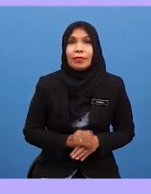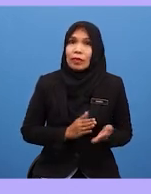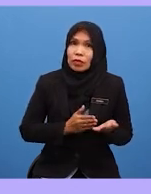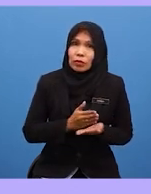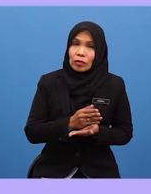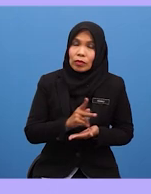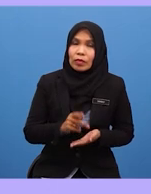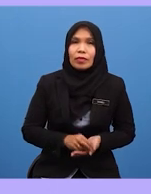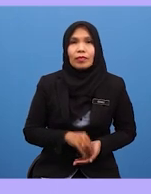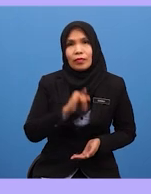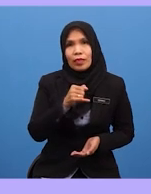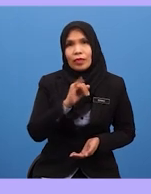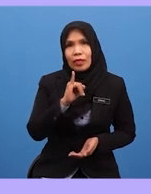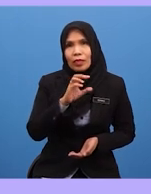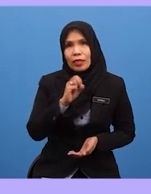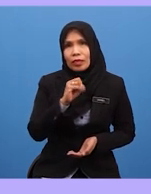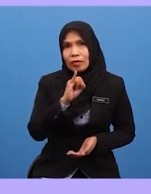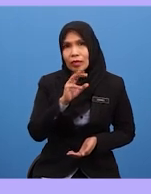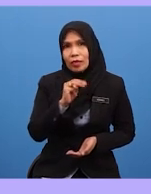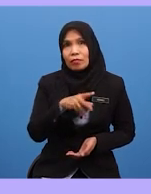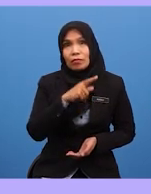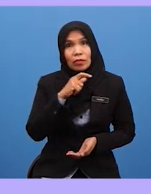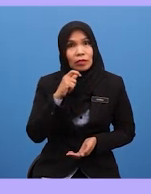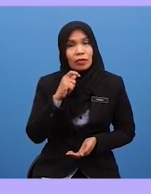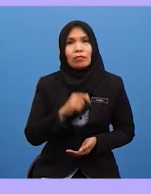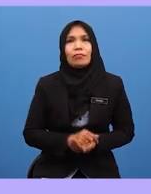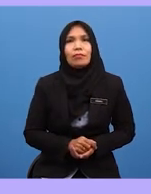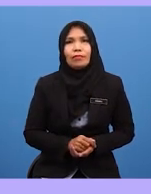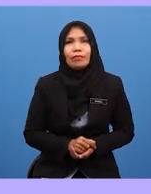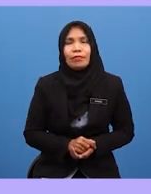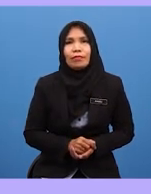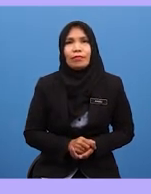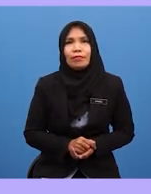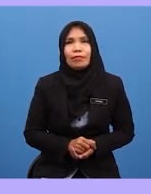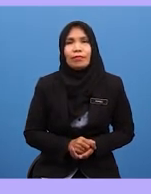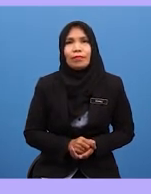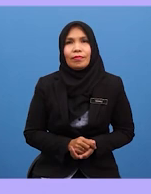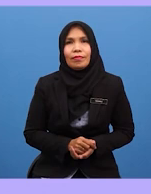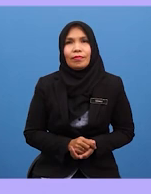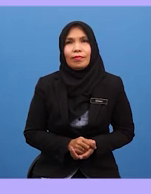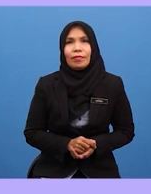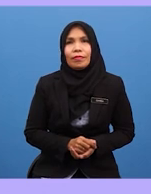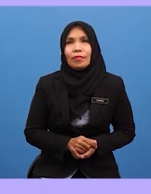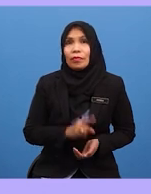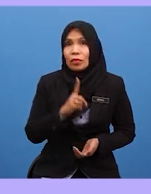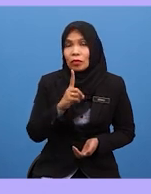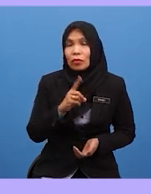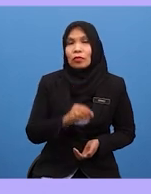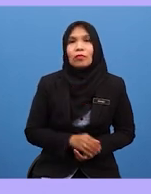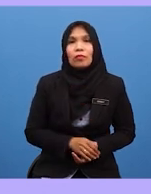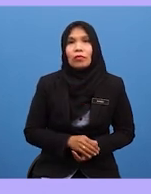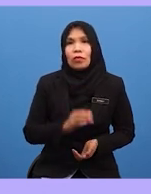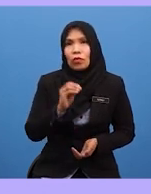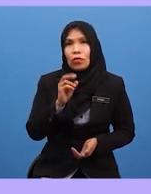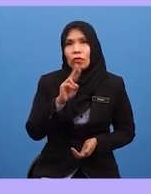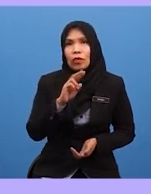Seterusnya, jisim kering. Jisim kering sesuatu organisma merujuk kepada